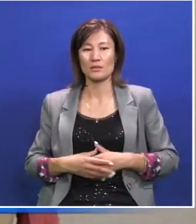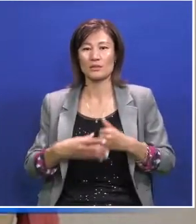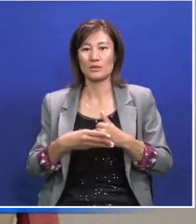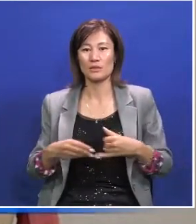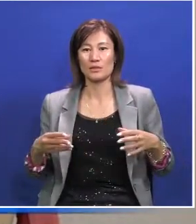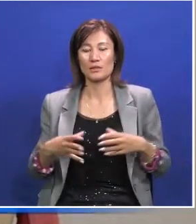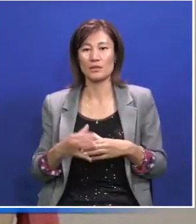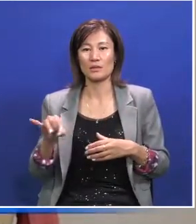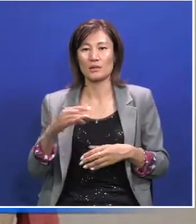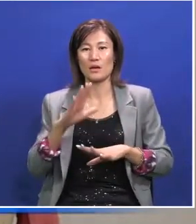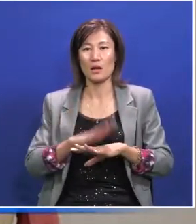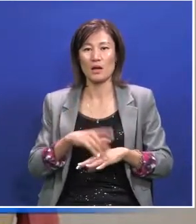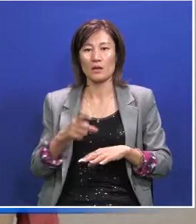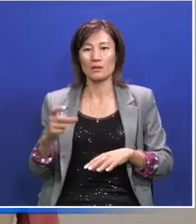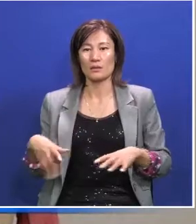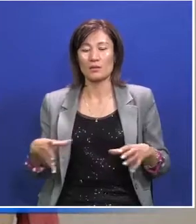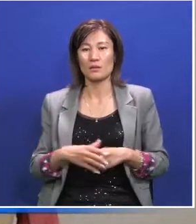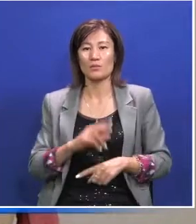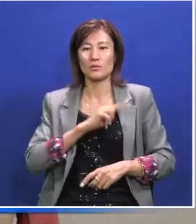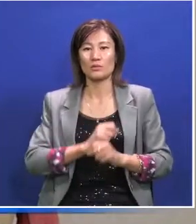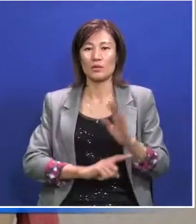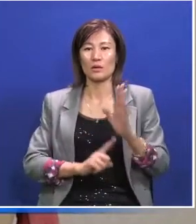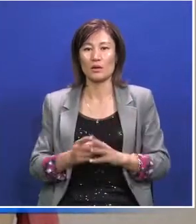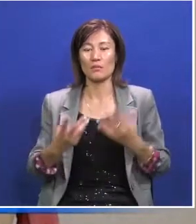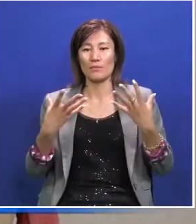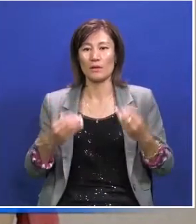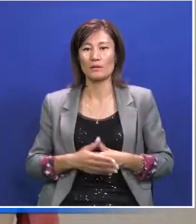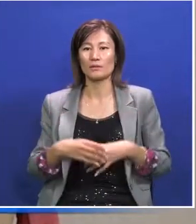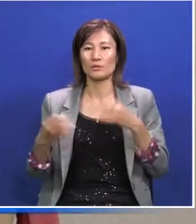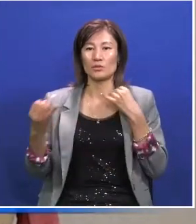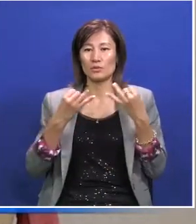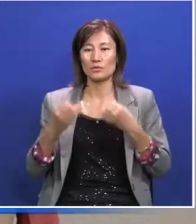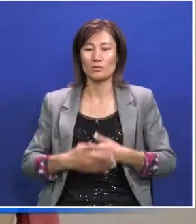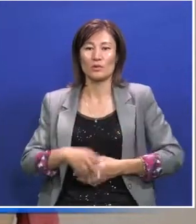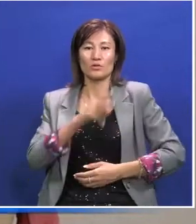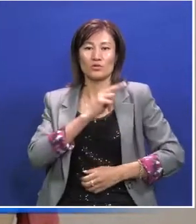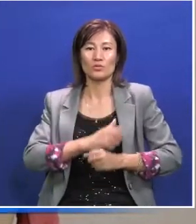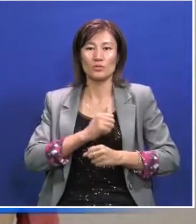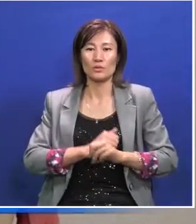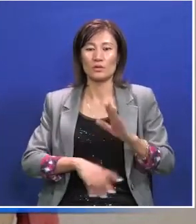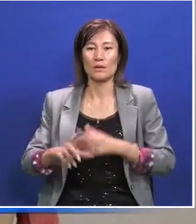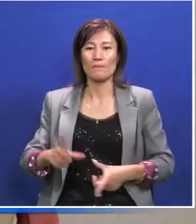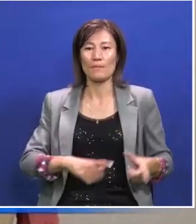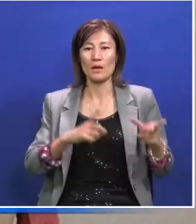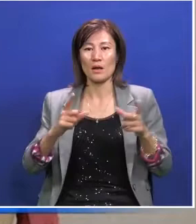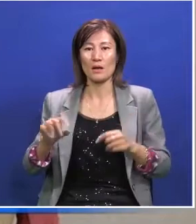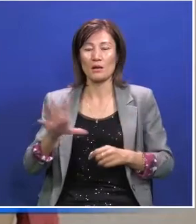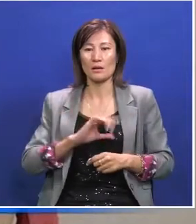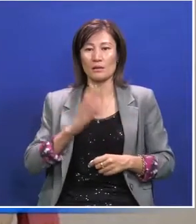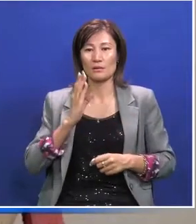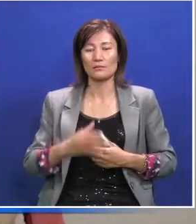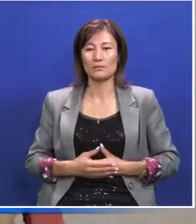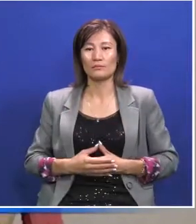жерлердегі халықты ұйымдастыру бойынша сол қабылданған сұхбатшылардың жұмысын бағыттап, соларды нақтылап,